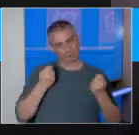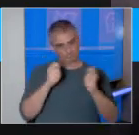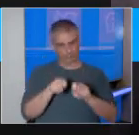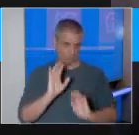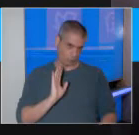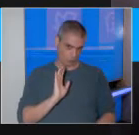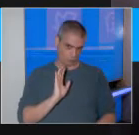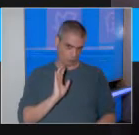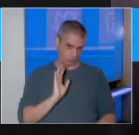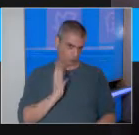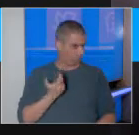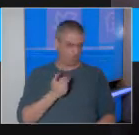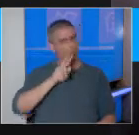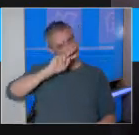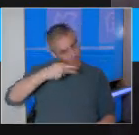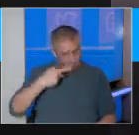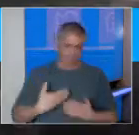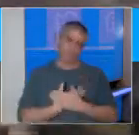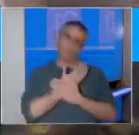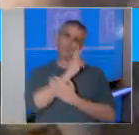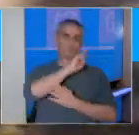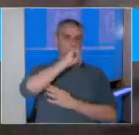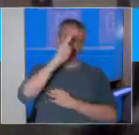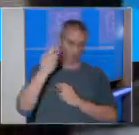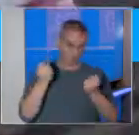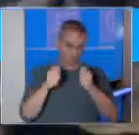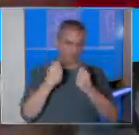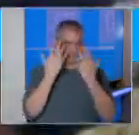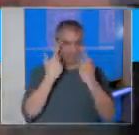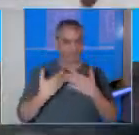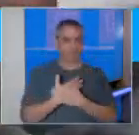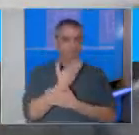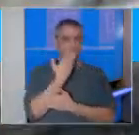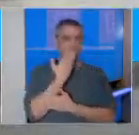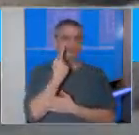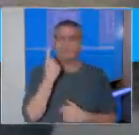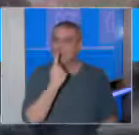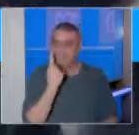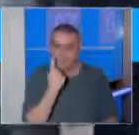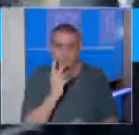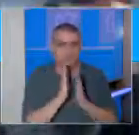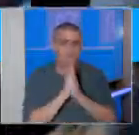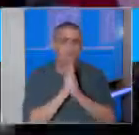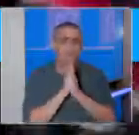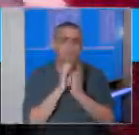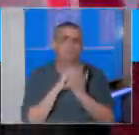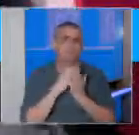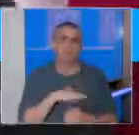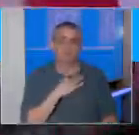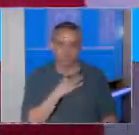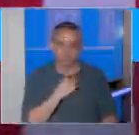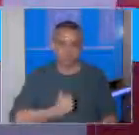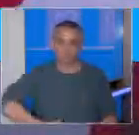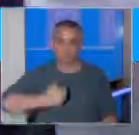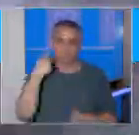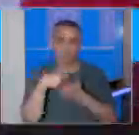בסגר. אז עכשיו עוד הפעם עושים ריסטארט, מתחילים עוד פעם ספירה מחדש. אחד הבקשות המרכזיות שלנו משר